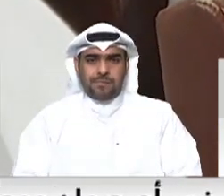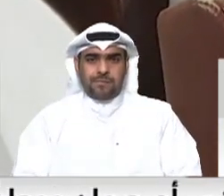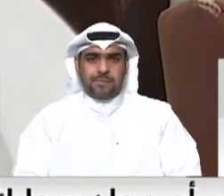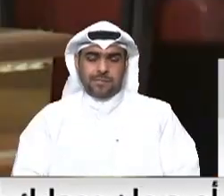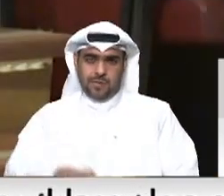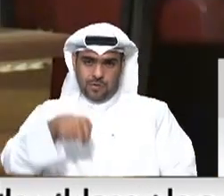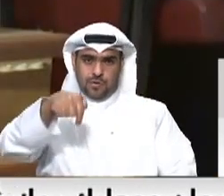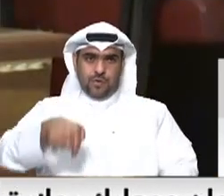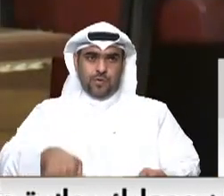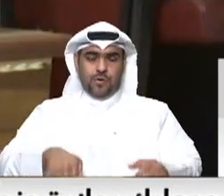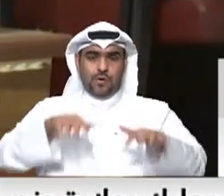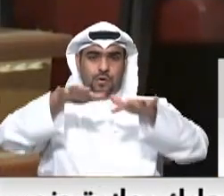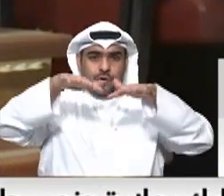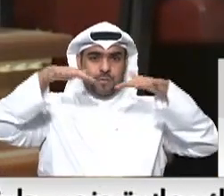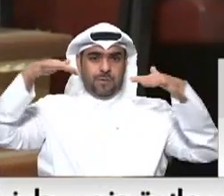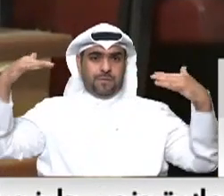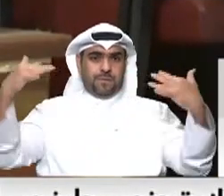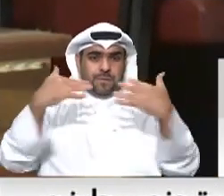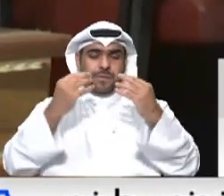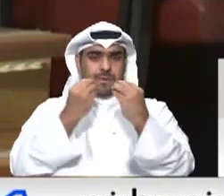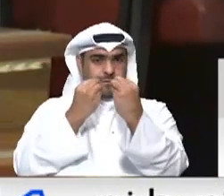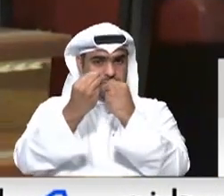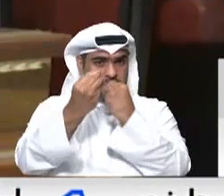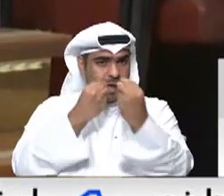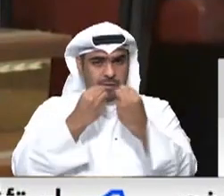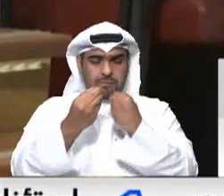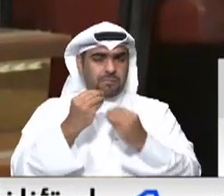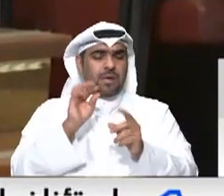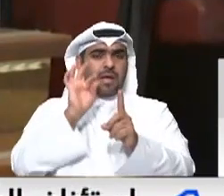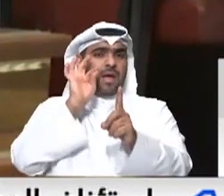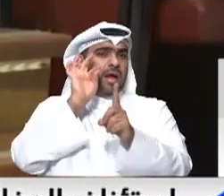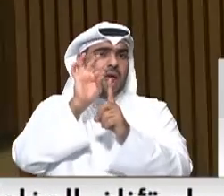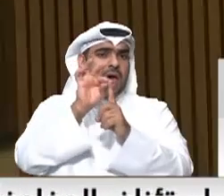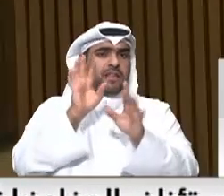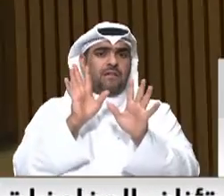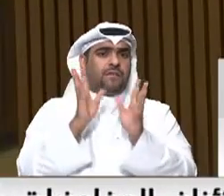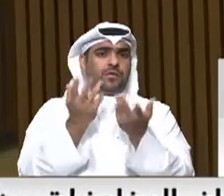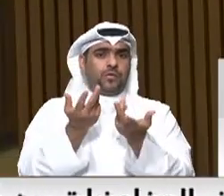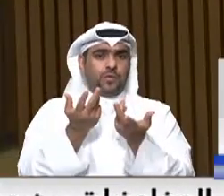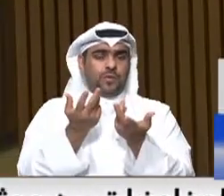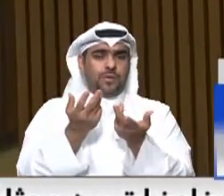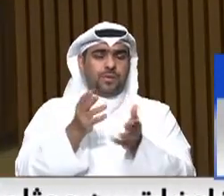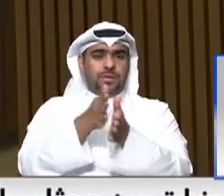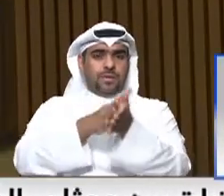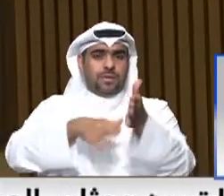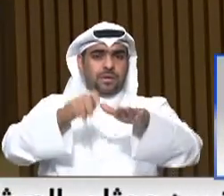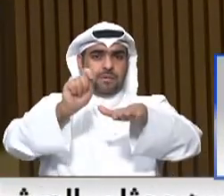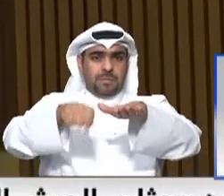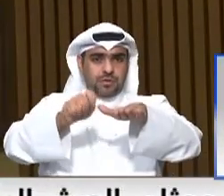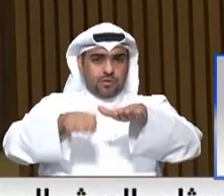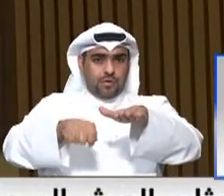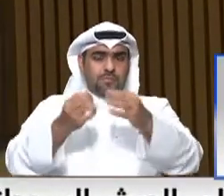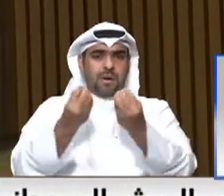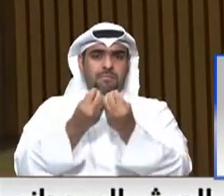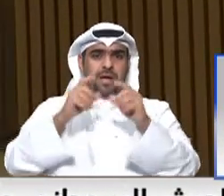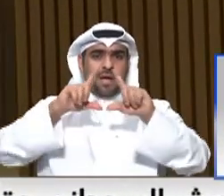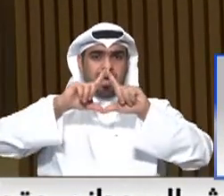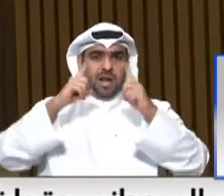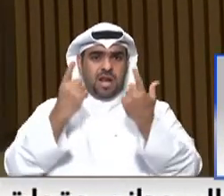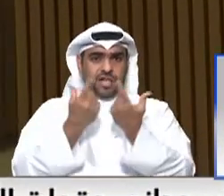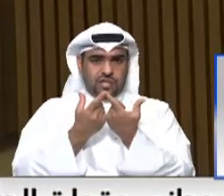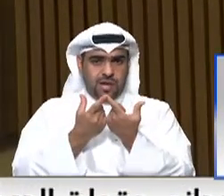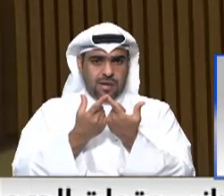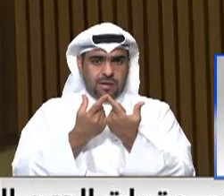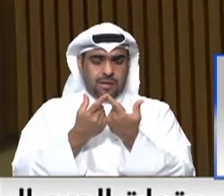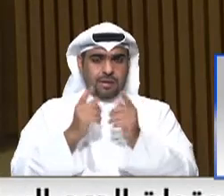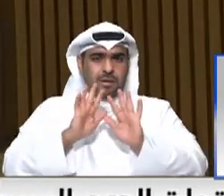الور التاكيد على انه مجلس الامه ولجان مجلس الامه غير منقليين على الاعضاء فقط في